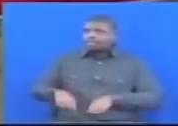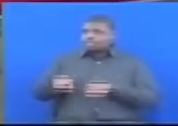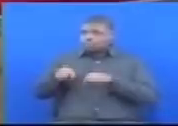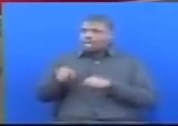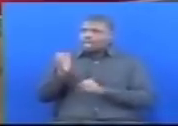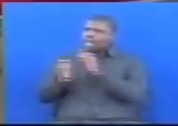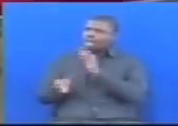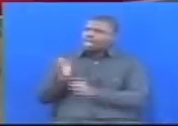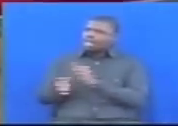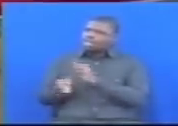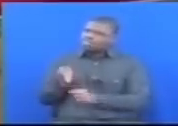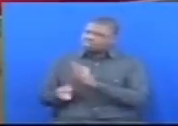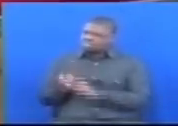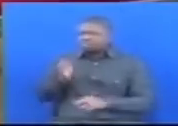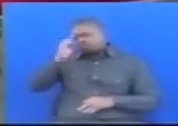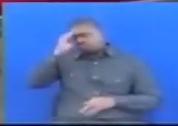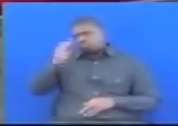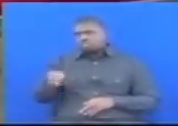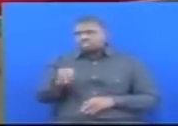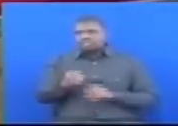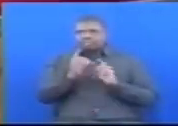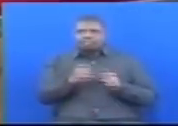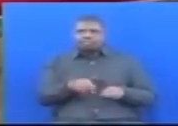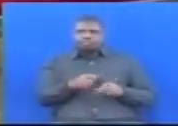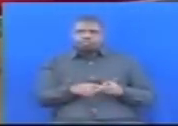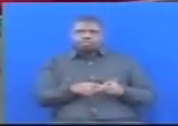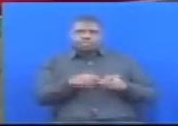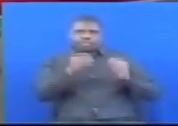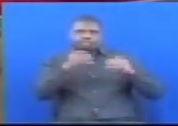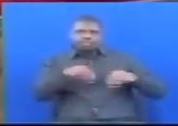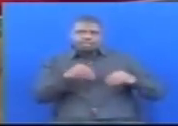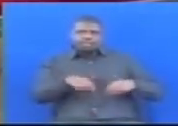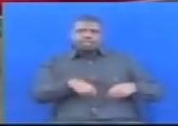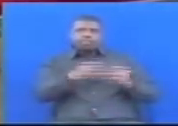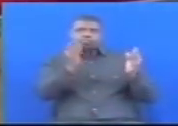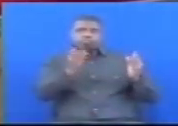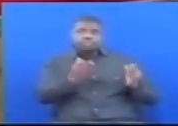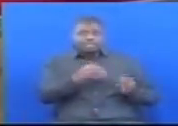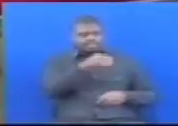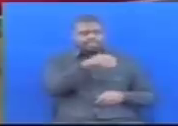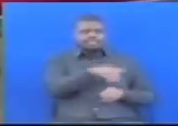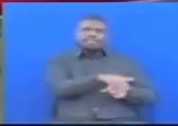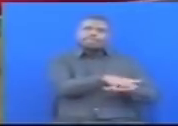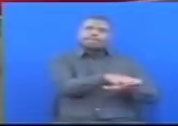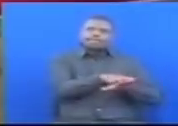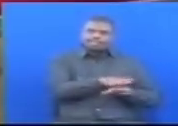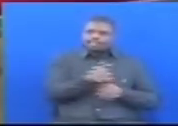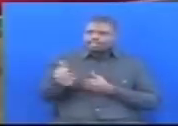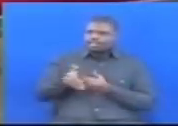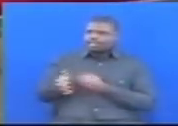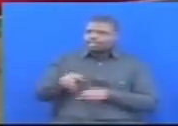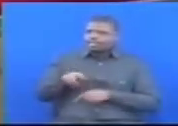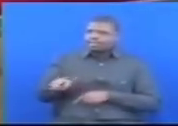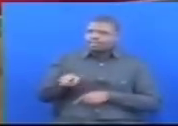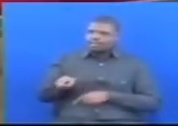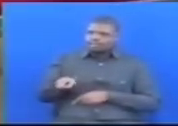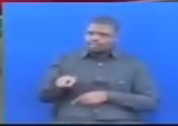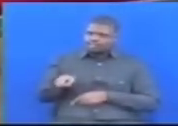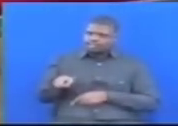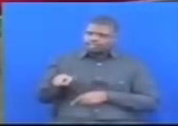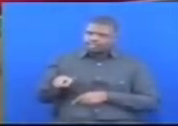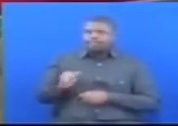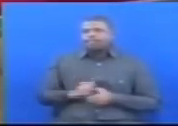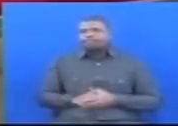polisi, ingawa kuna kibanda cha kuuza samaki karibu na kituo cha polisi kinachoitwa soko dogo la